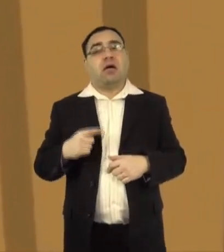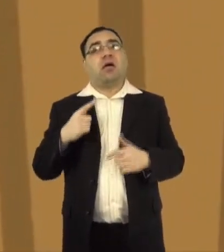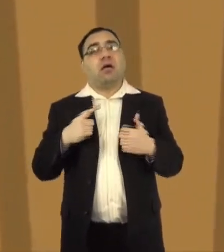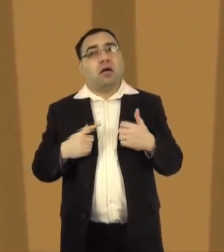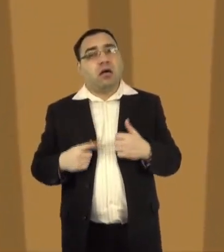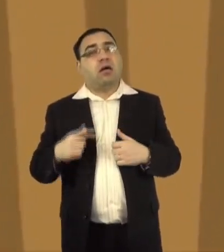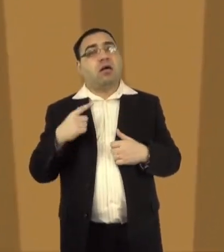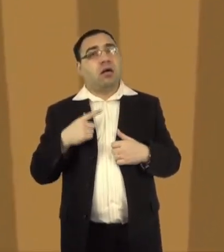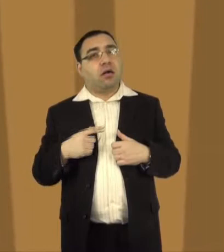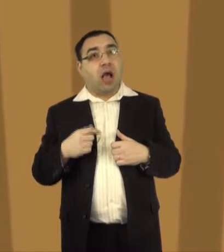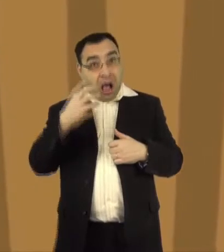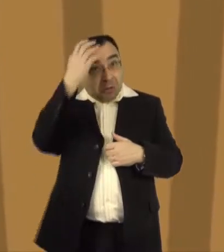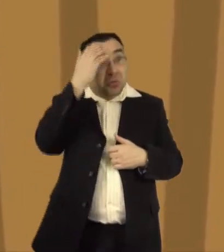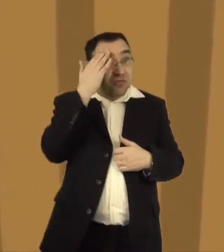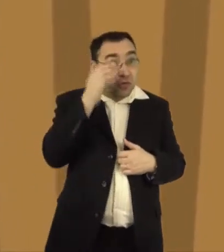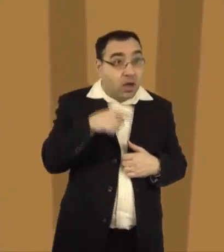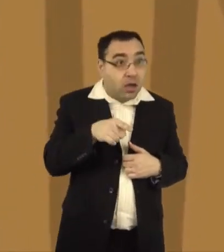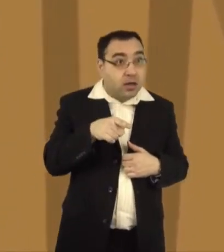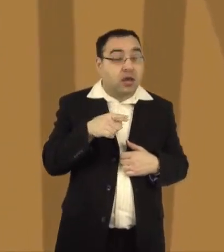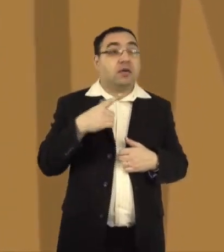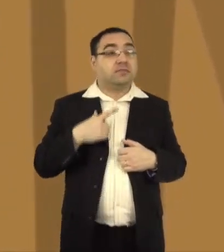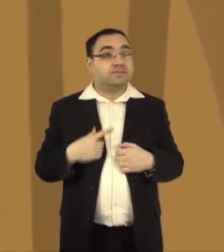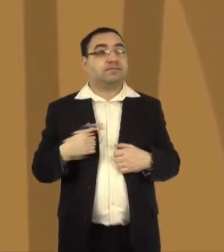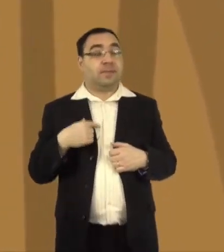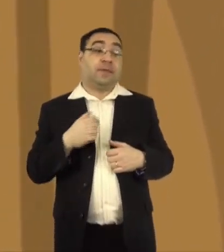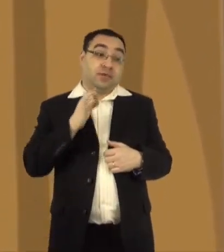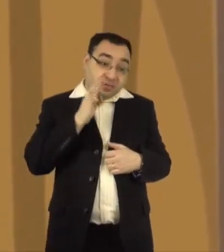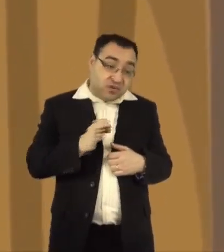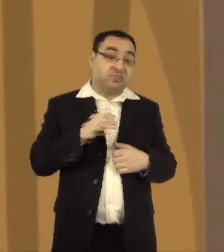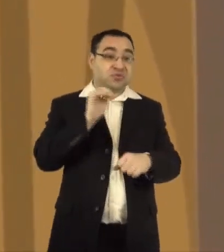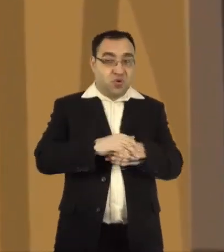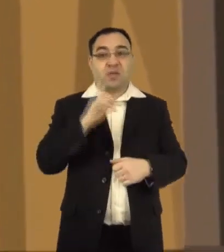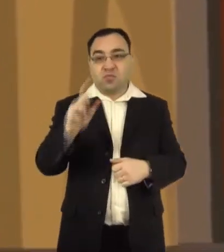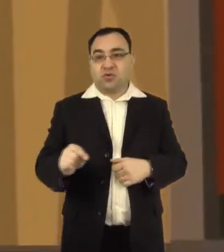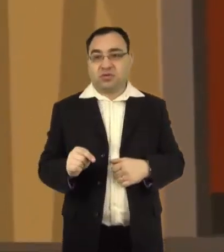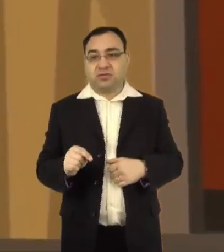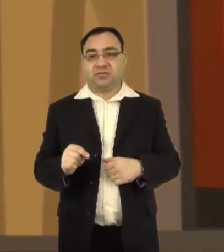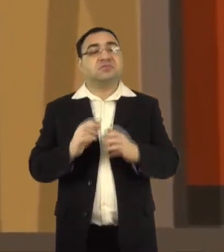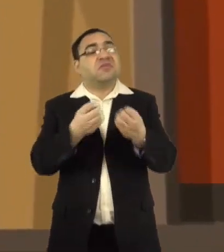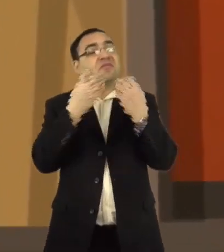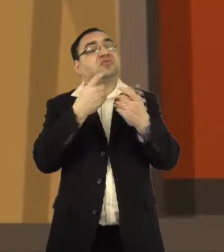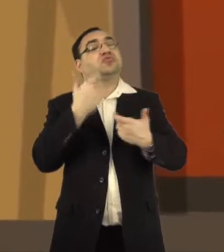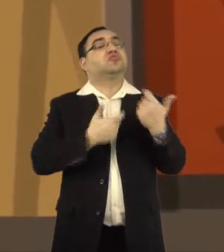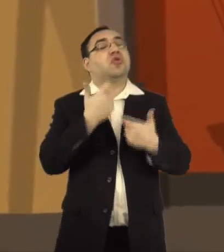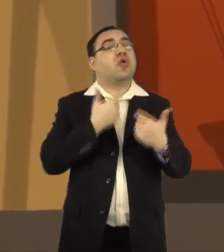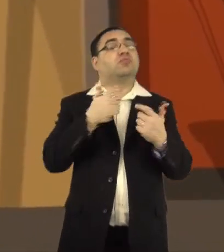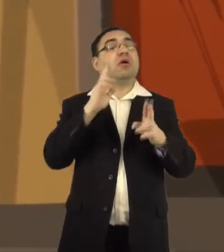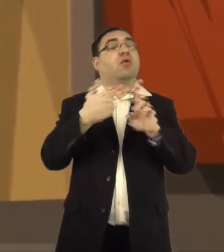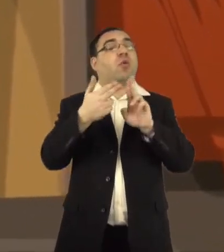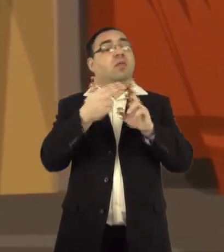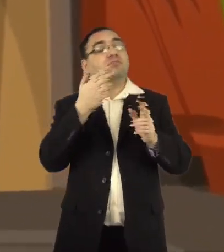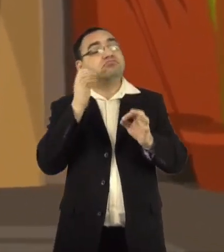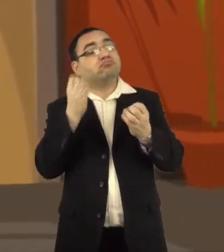Aha. A czy król wie? Aha, no dobrze, to pójdę. Proszę o instrukcję i będę w